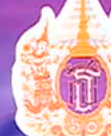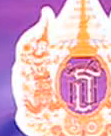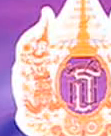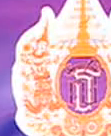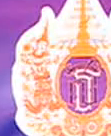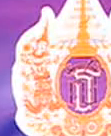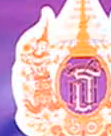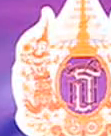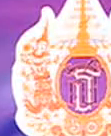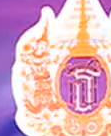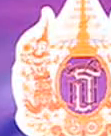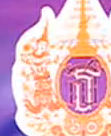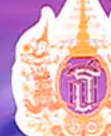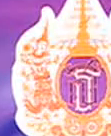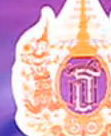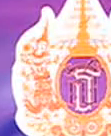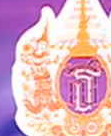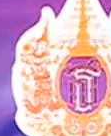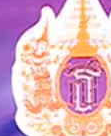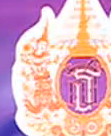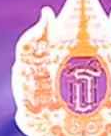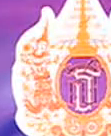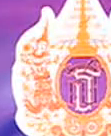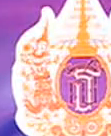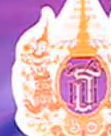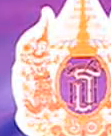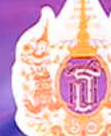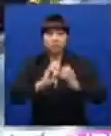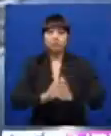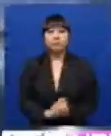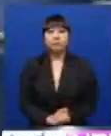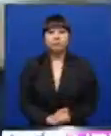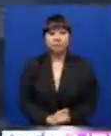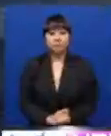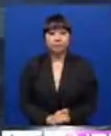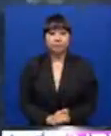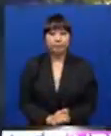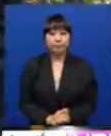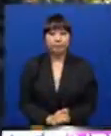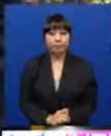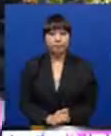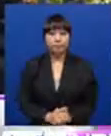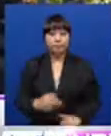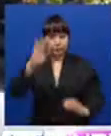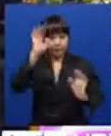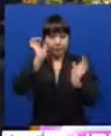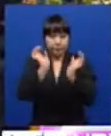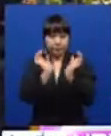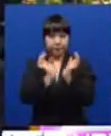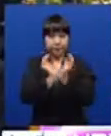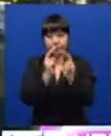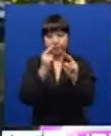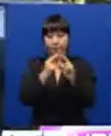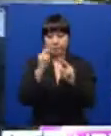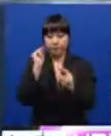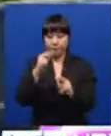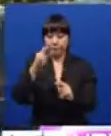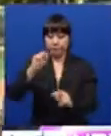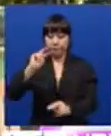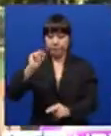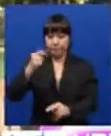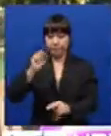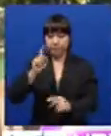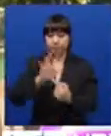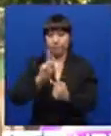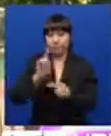ยะลาคุมเข้มมาตรการรักษาความปลอดภัยพลตำรวจตรีทนงศักดิ์วังสุภาผู้